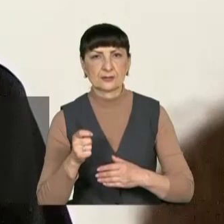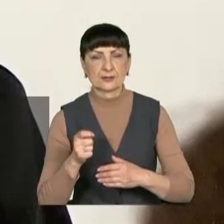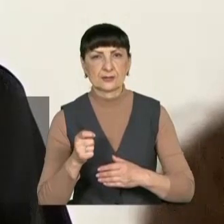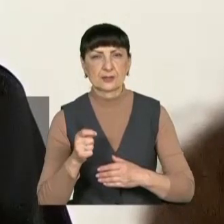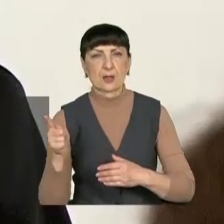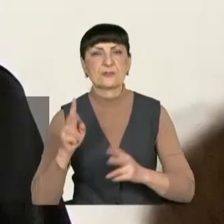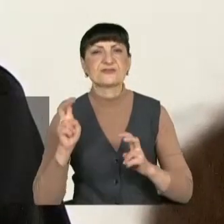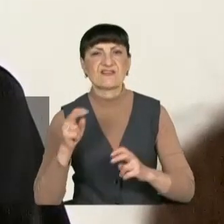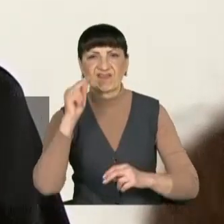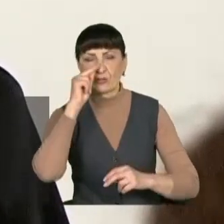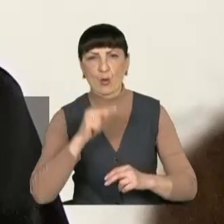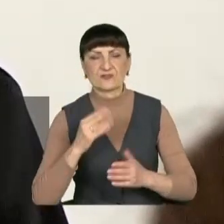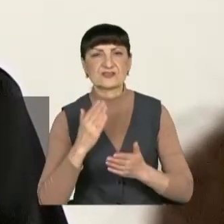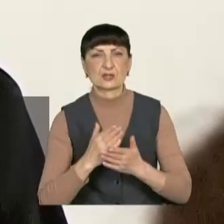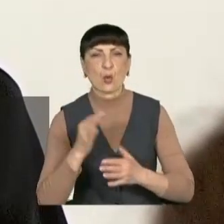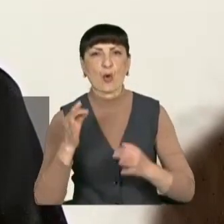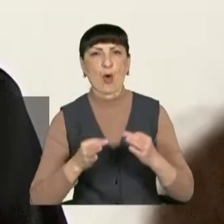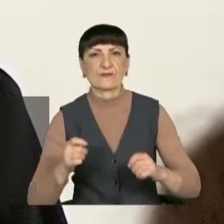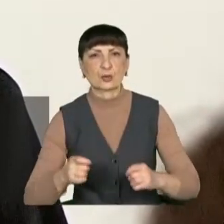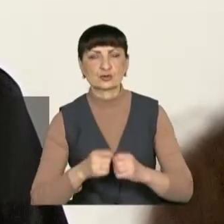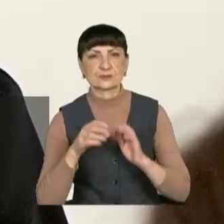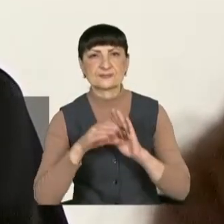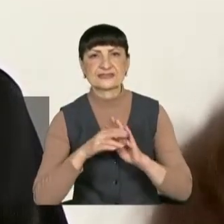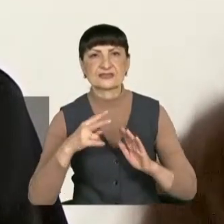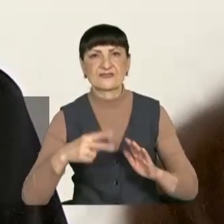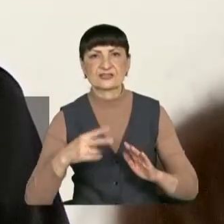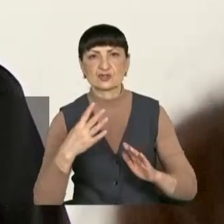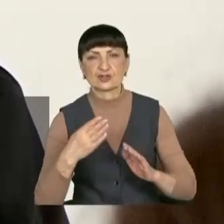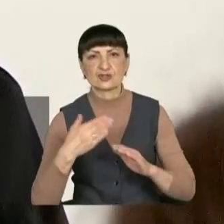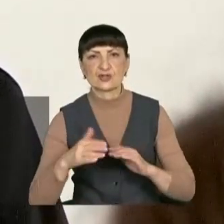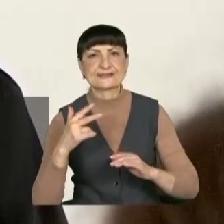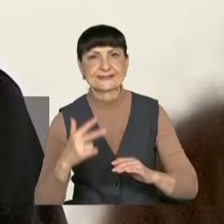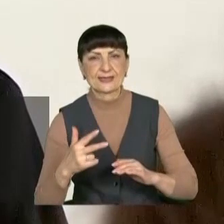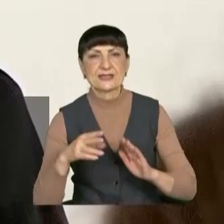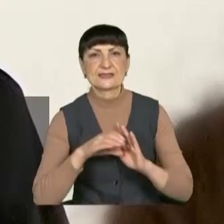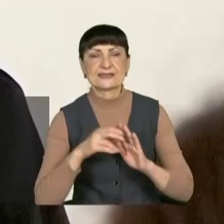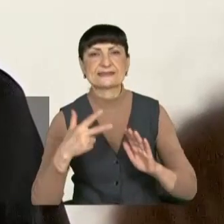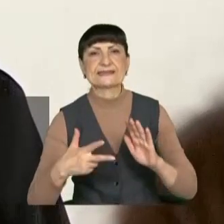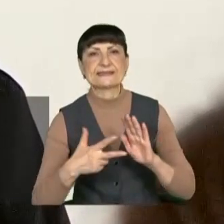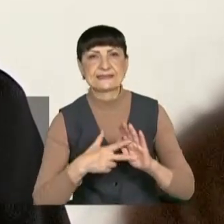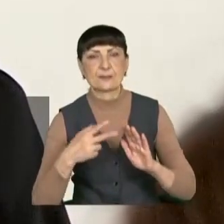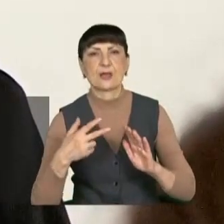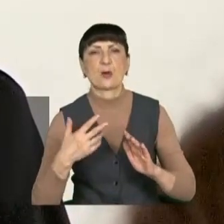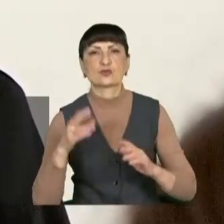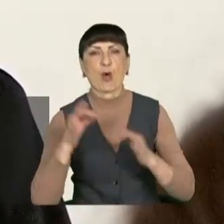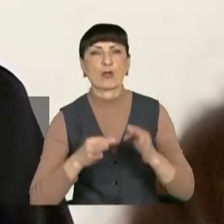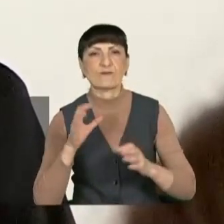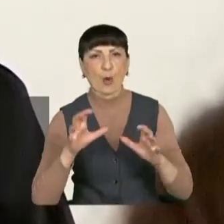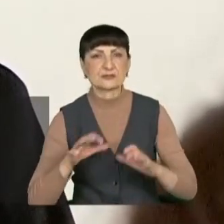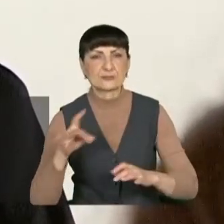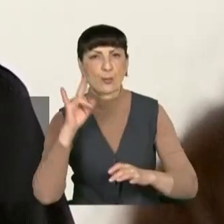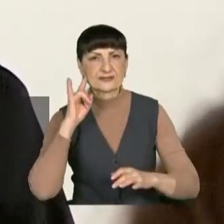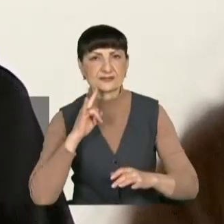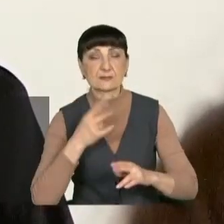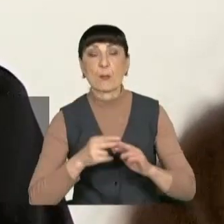Пернебаевича признать виновным в совершении уголовного правонарушения, предусмотренного статьей 24, часть 3, статьи 37, часть 4 Уголовного кодекса Республики Казахстан, и